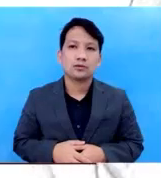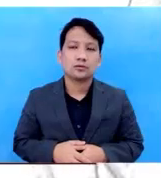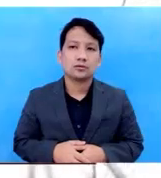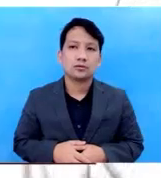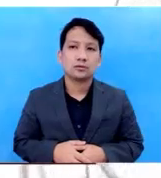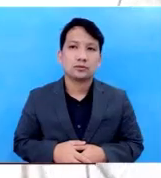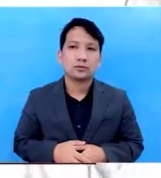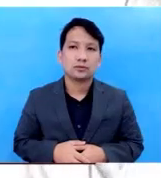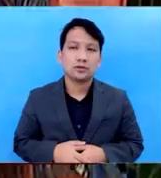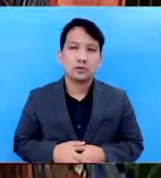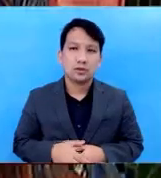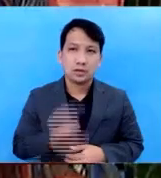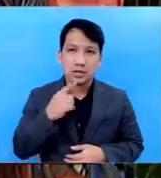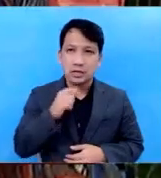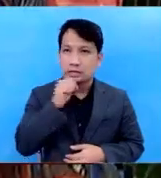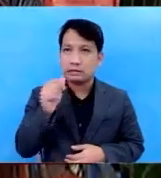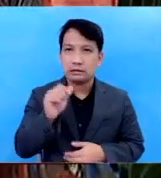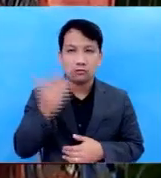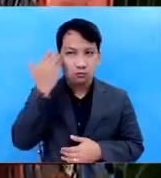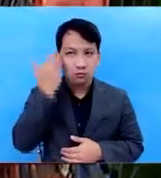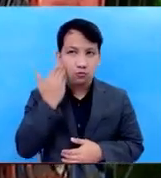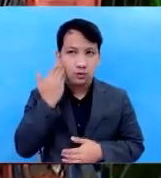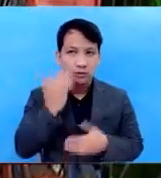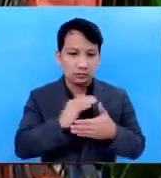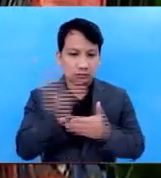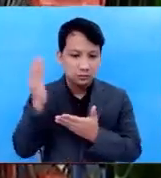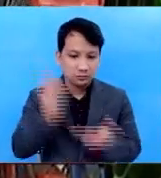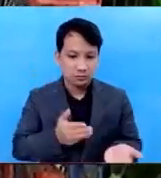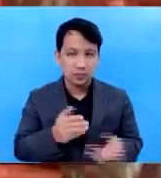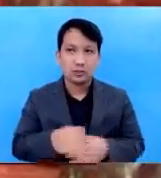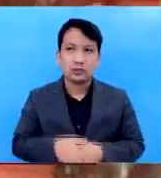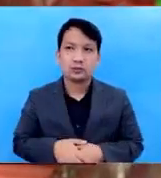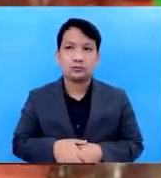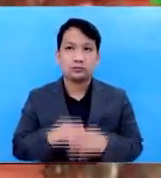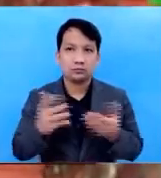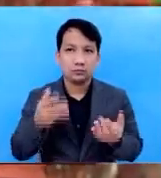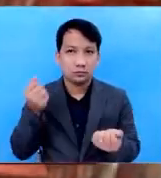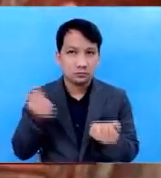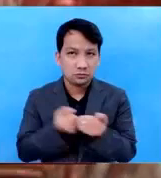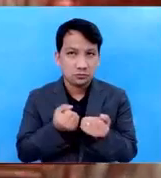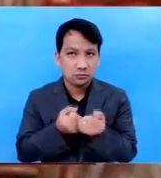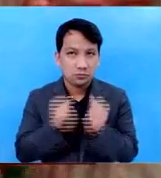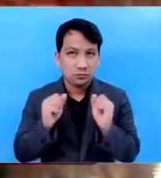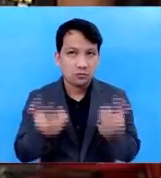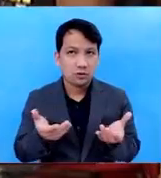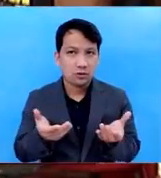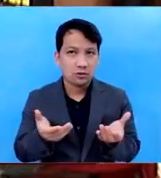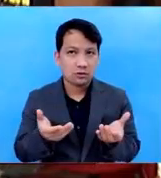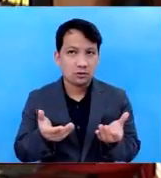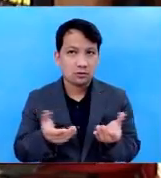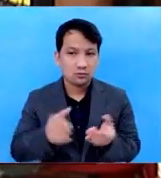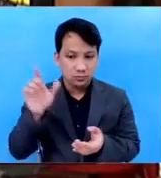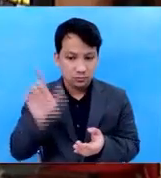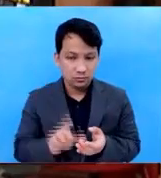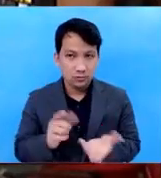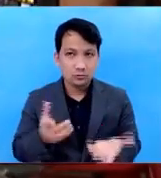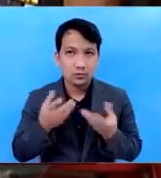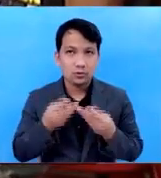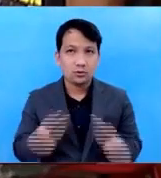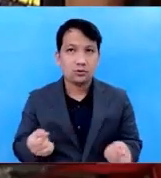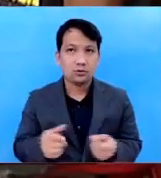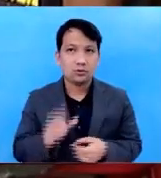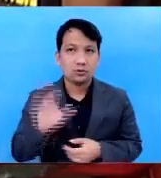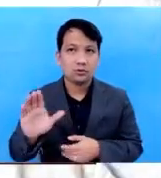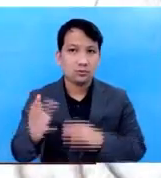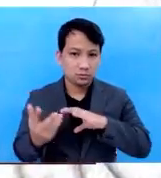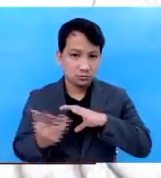Tapos hindi kompleto. Kulang-kulang, laging walang supply. Eh, nanulugi na kami. Nawawala na talaga mga suki